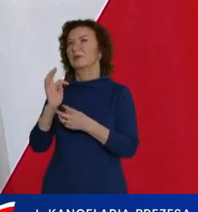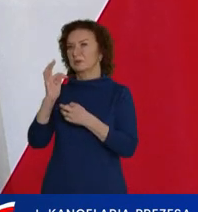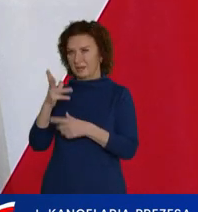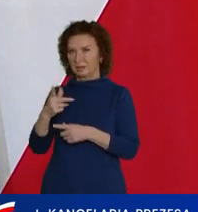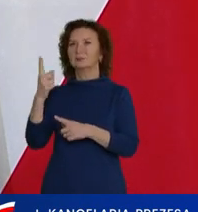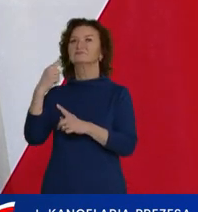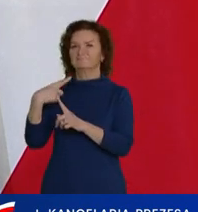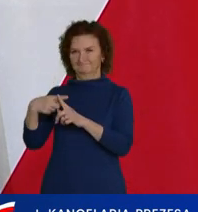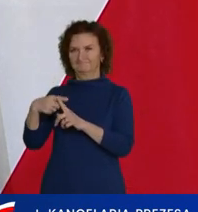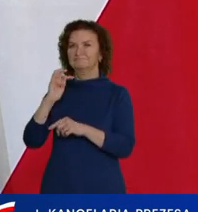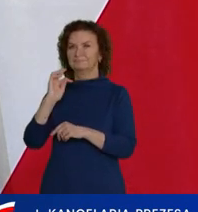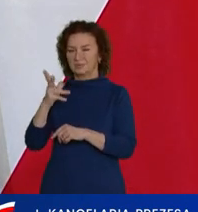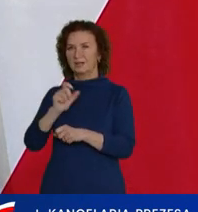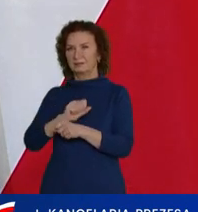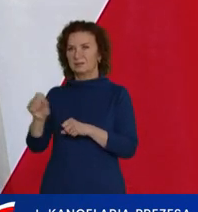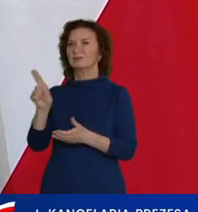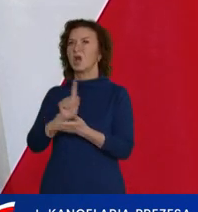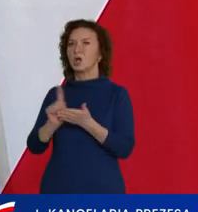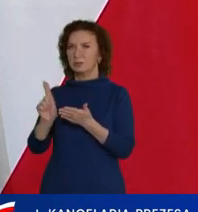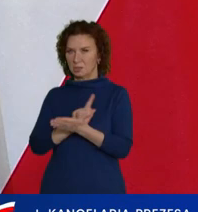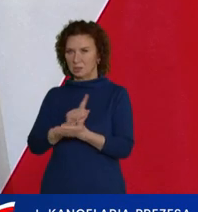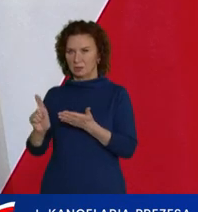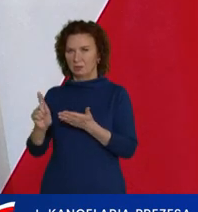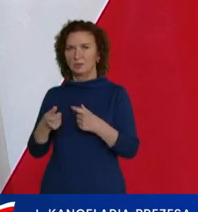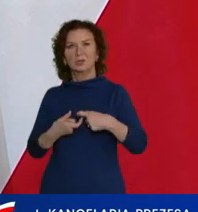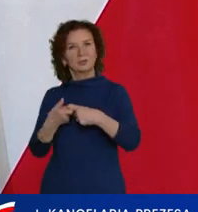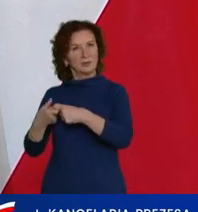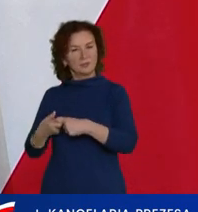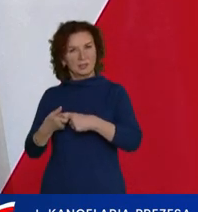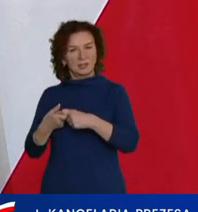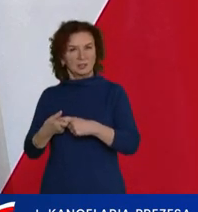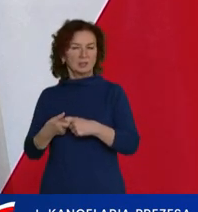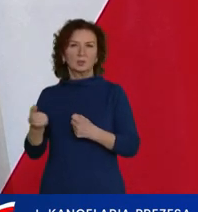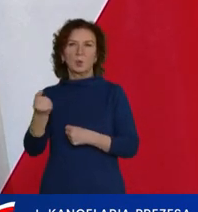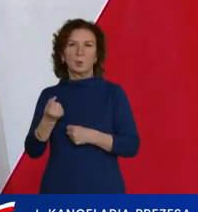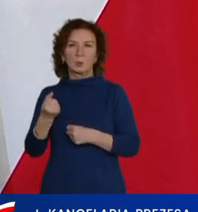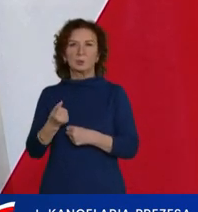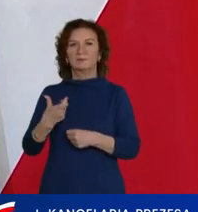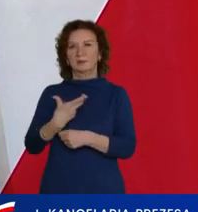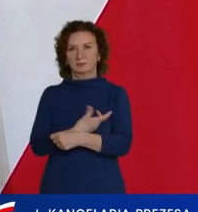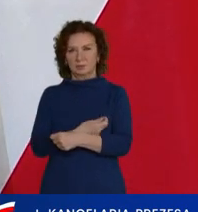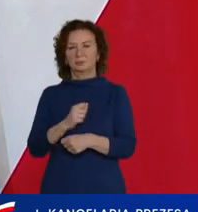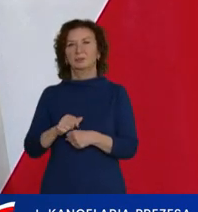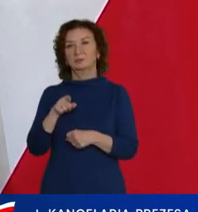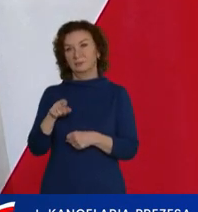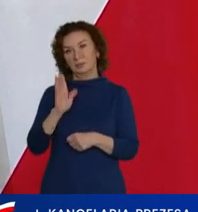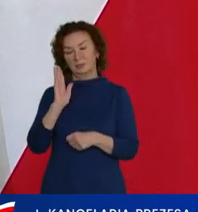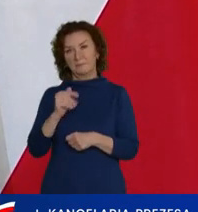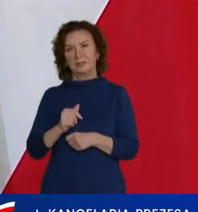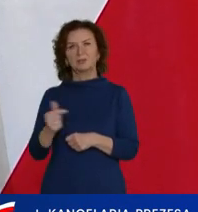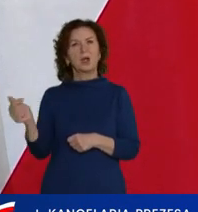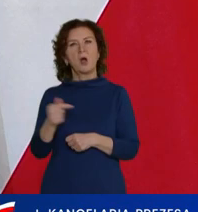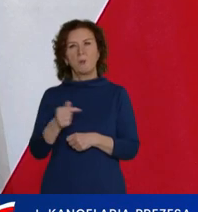czyli potwierdzały istnienie ryzyka związanego ze stosowaniem preparatu, to wtedy będzie